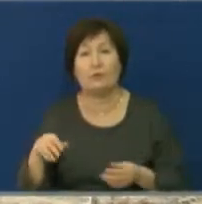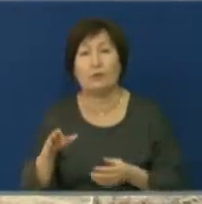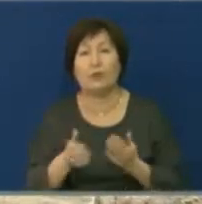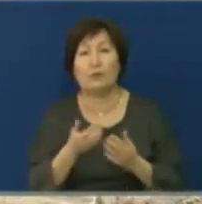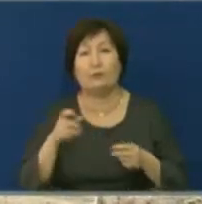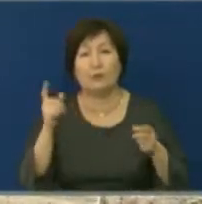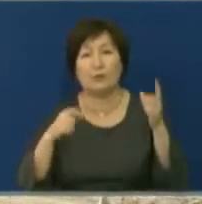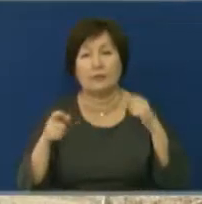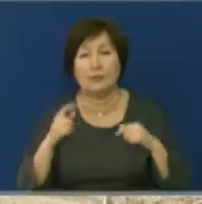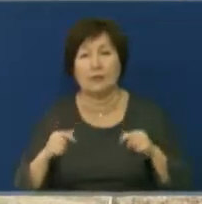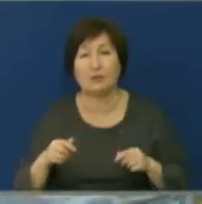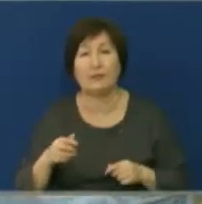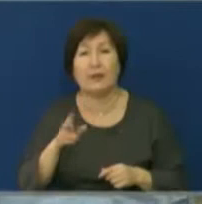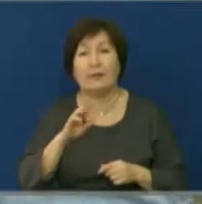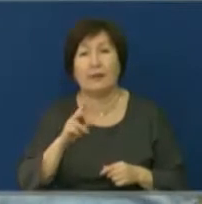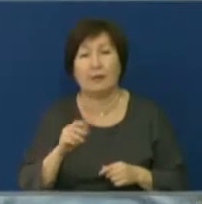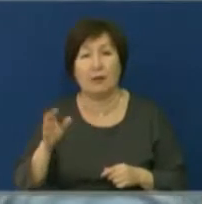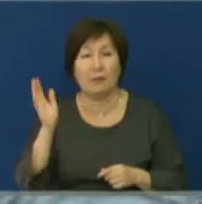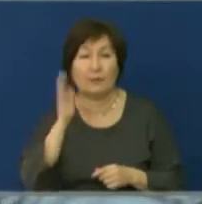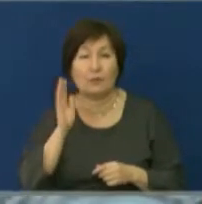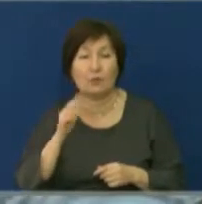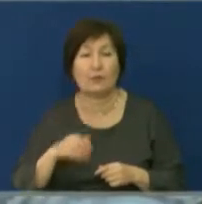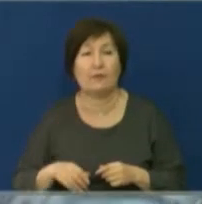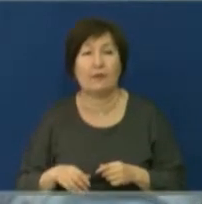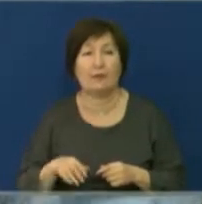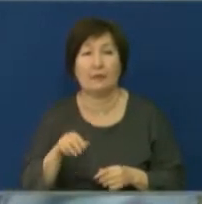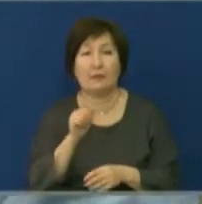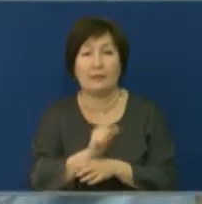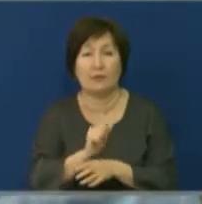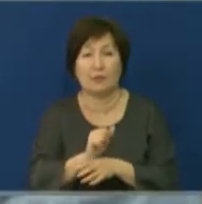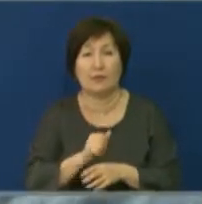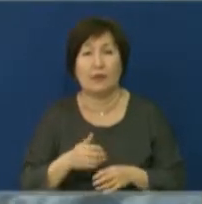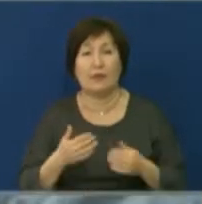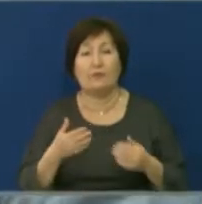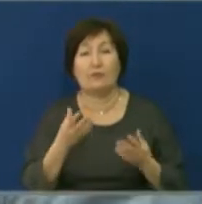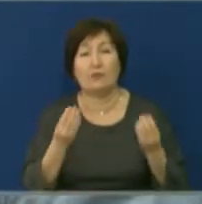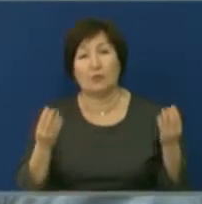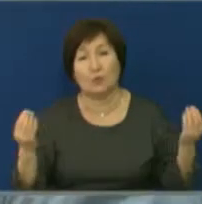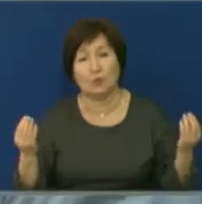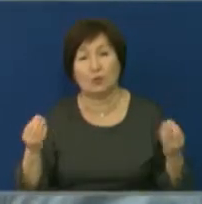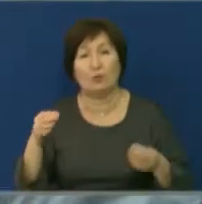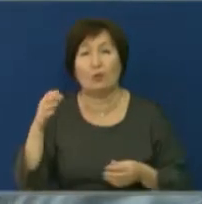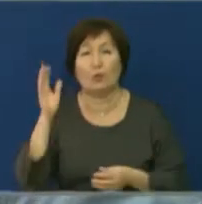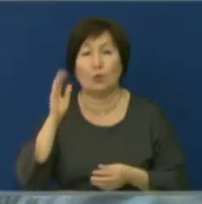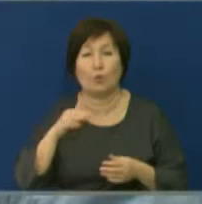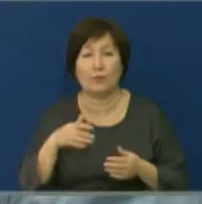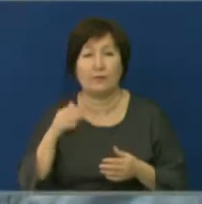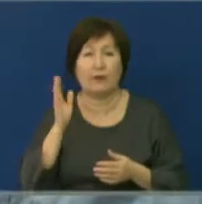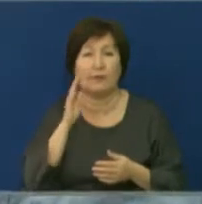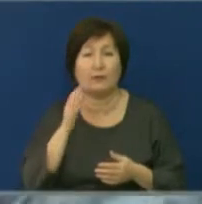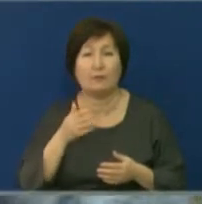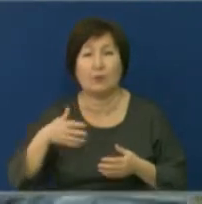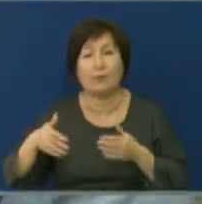были начаты только в этом году. А в основном весной нас только топит, а вот сейчас прям хорошо сделают. Надеемся, что будет